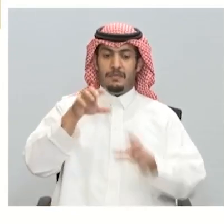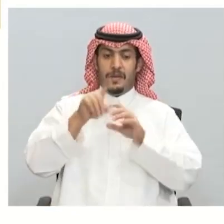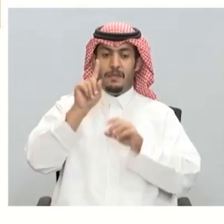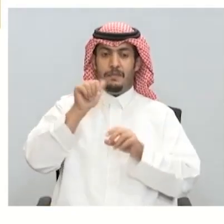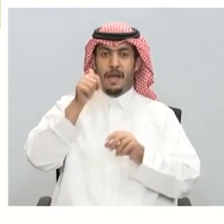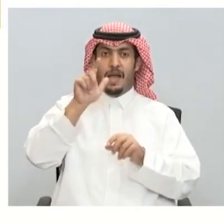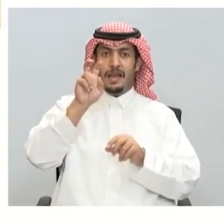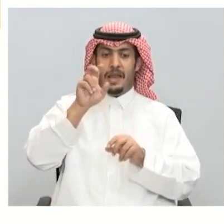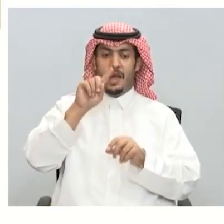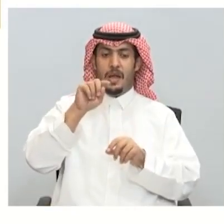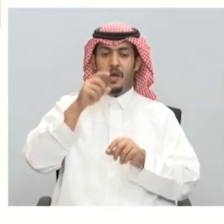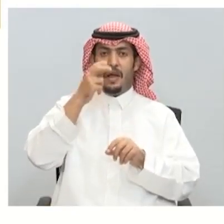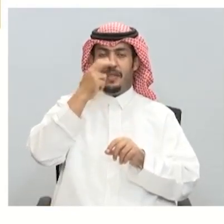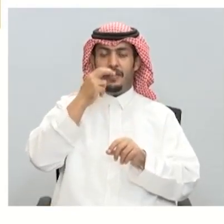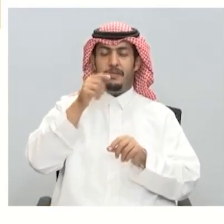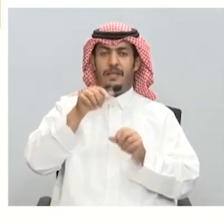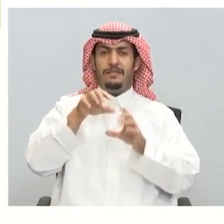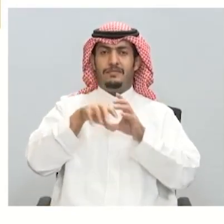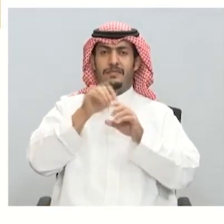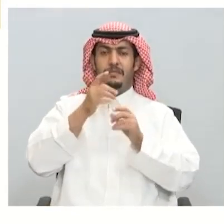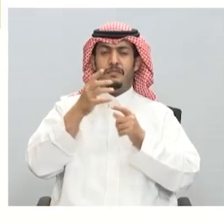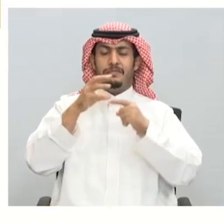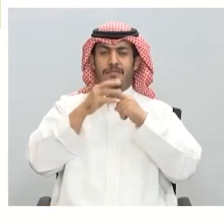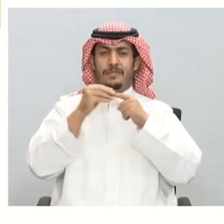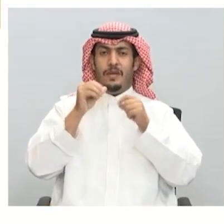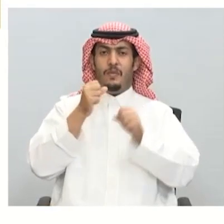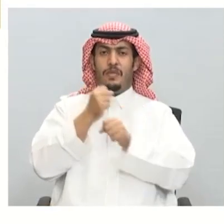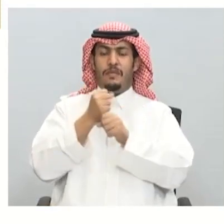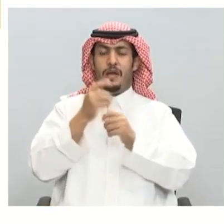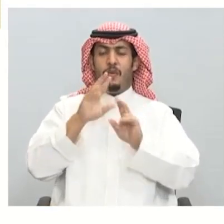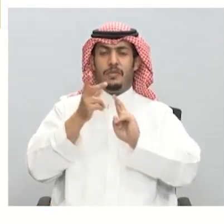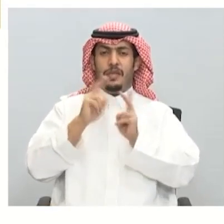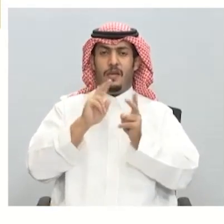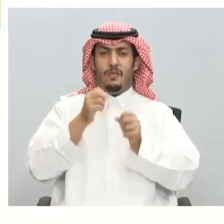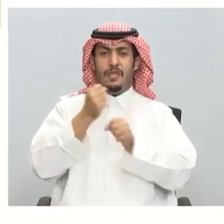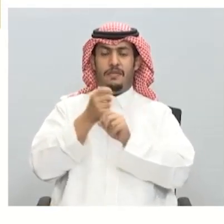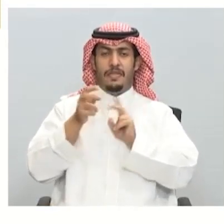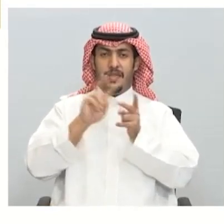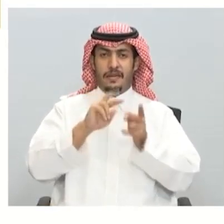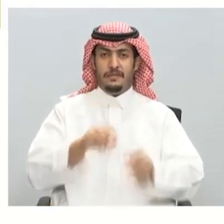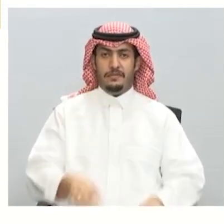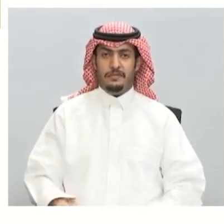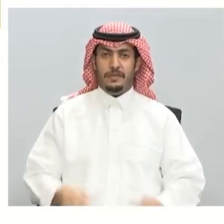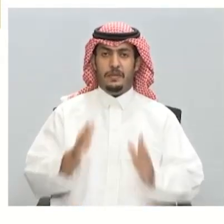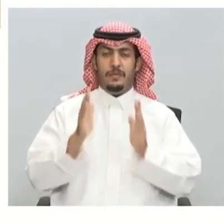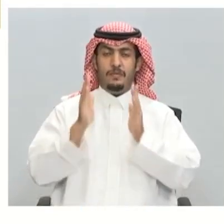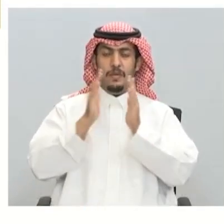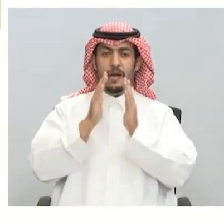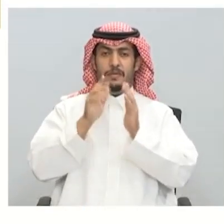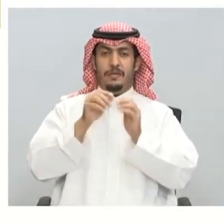القوى العامله تعمل في هذا المجال تفقد ماذا وظائفها او تغيرها الى وظائف اخرى مقابل